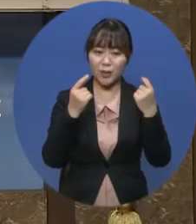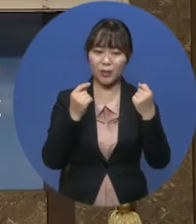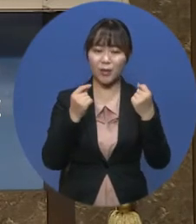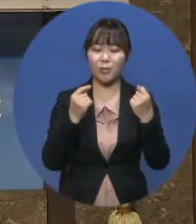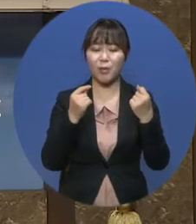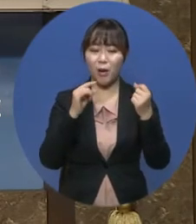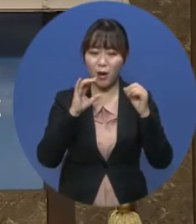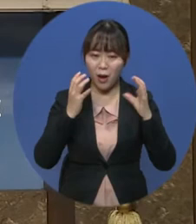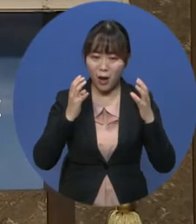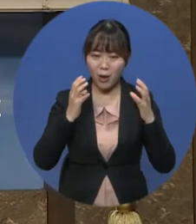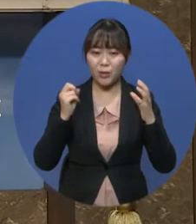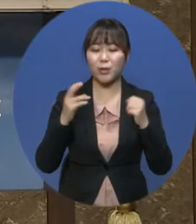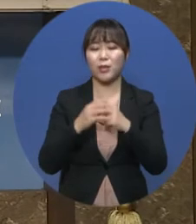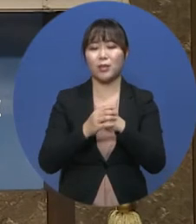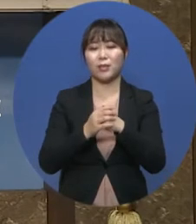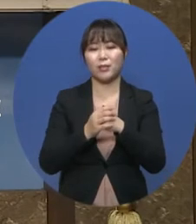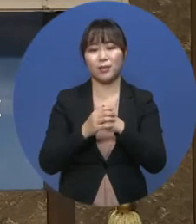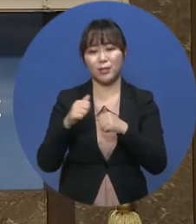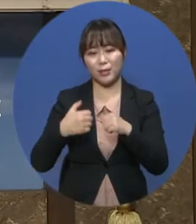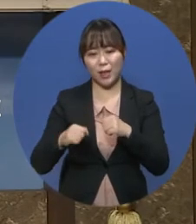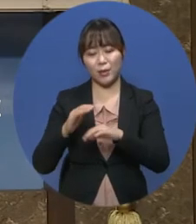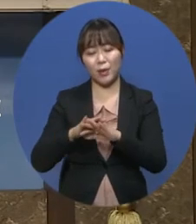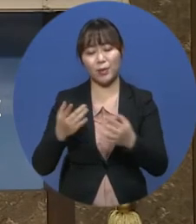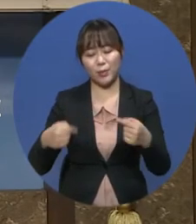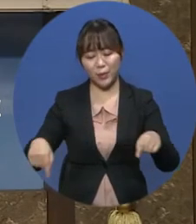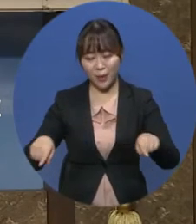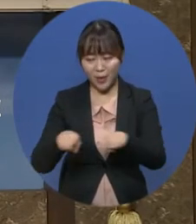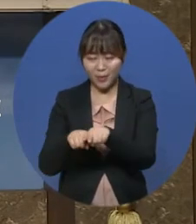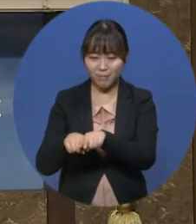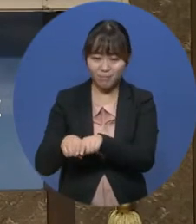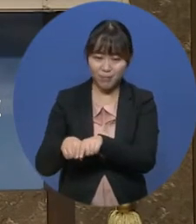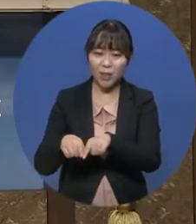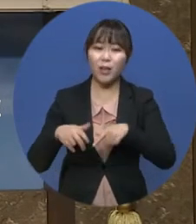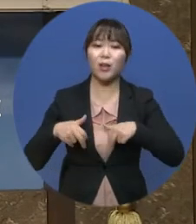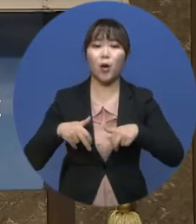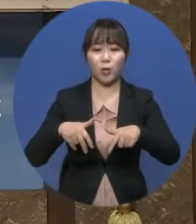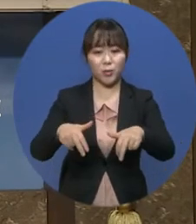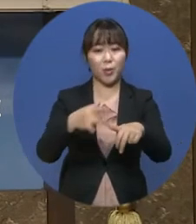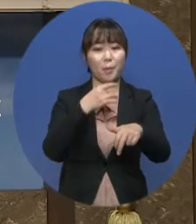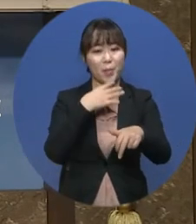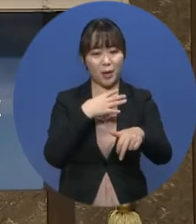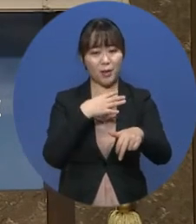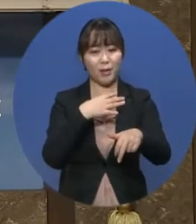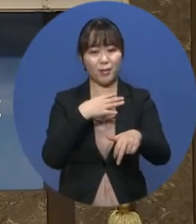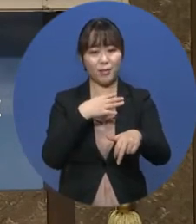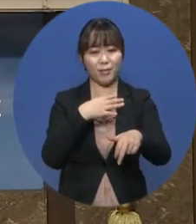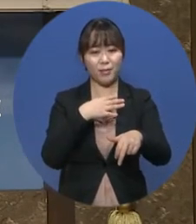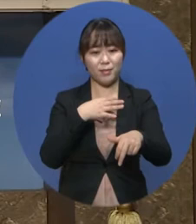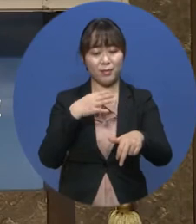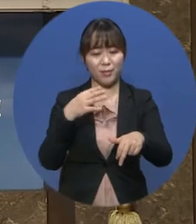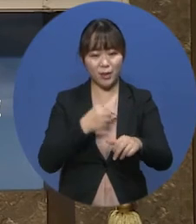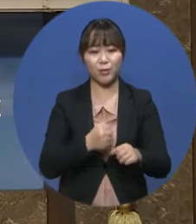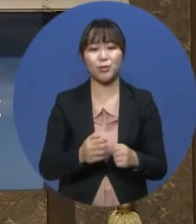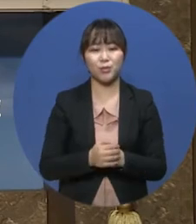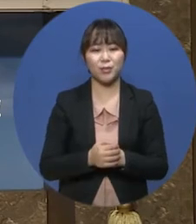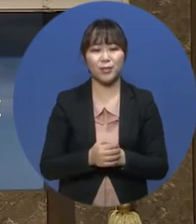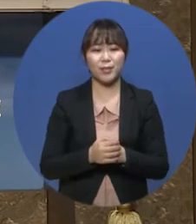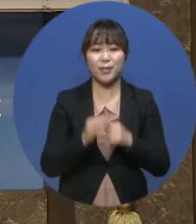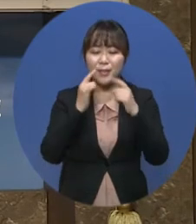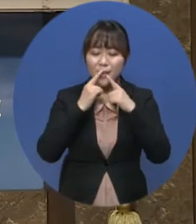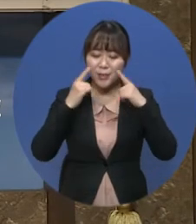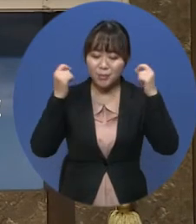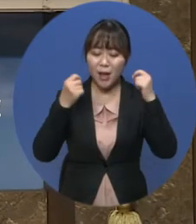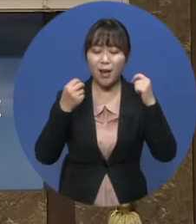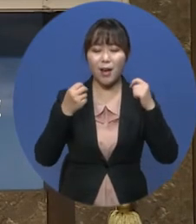어린 내더라 고 자녀들과 손잡고 걷는 것만 해도 4 어 그 수마일 너네